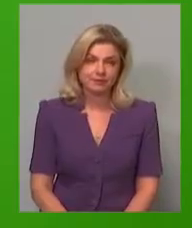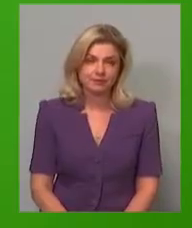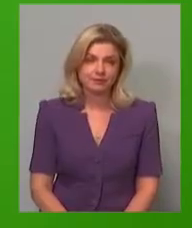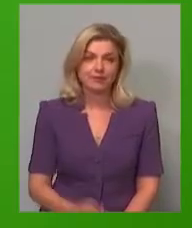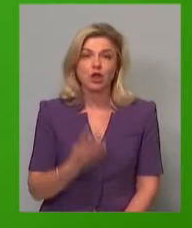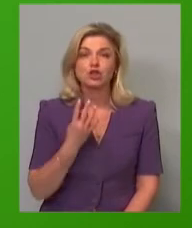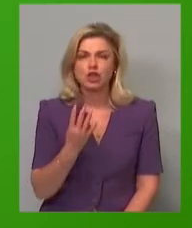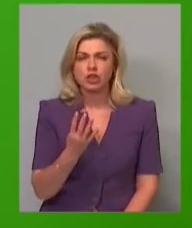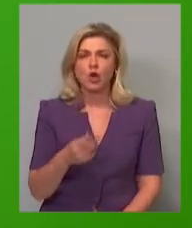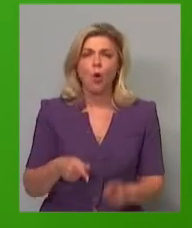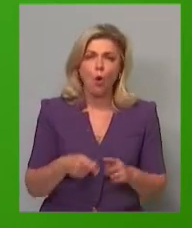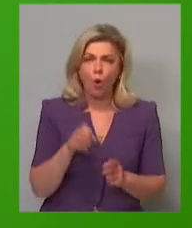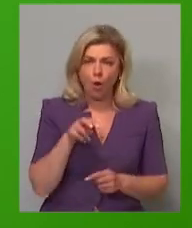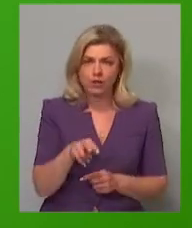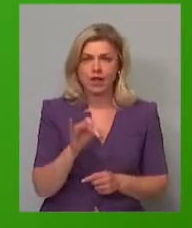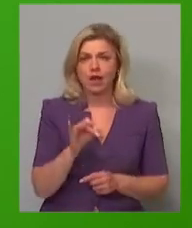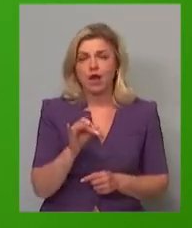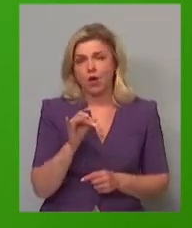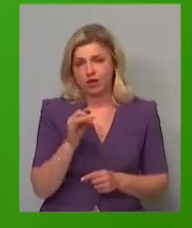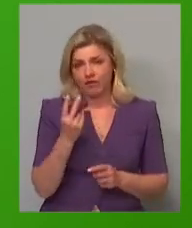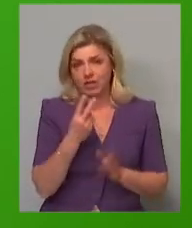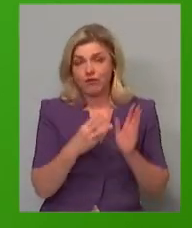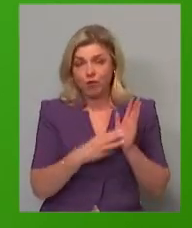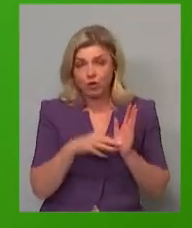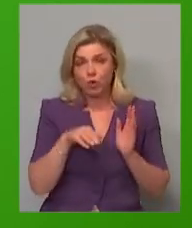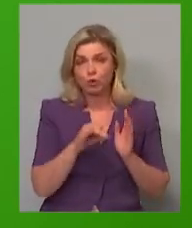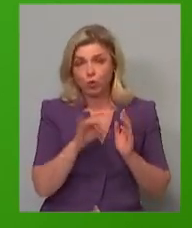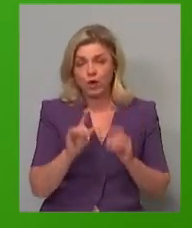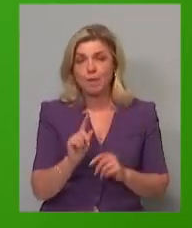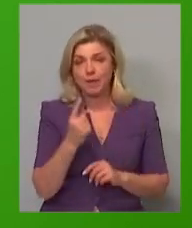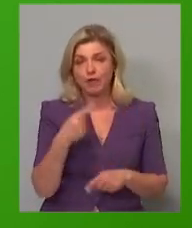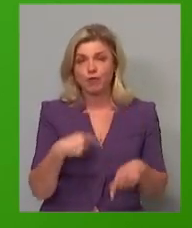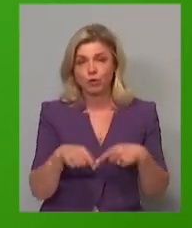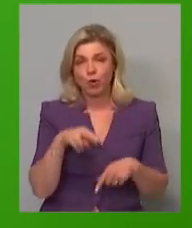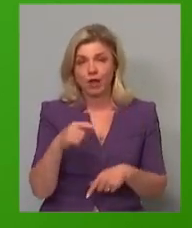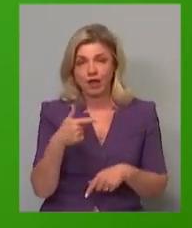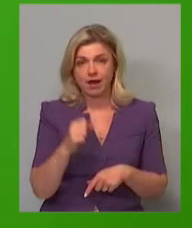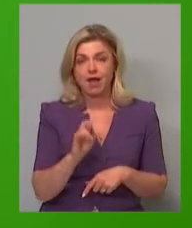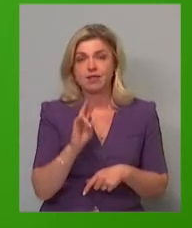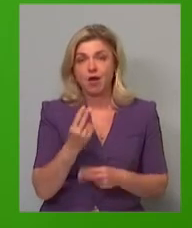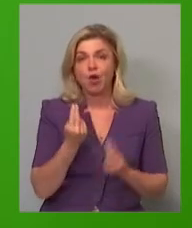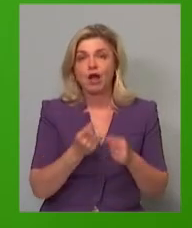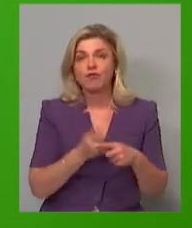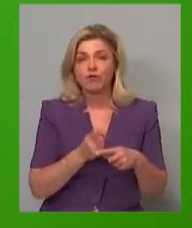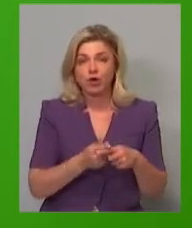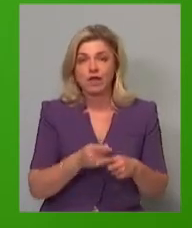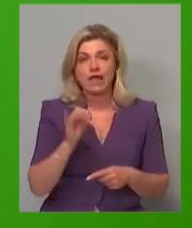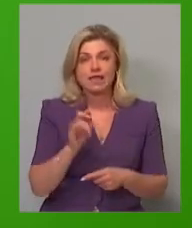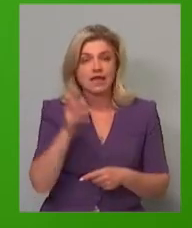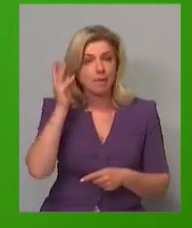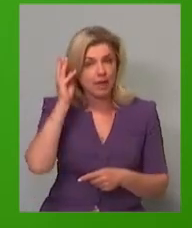4 голи та 1 вилучення. У 28-му турі першої футбольної ліги Миколаїв зіграв у нічию з представником